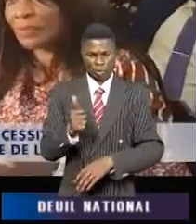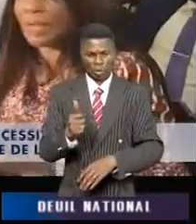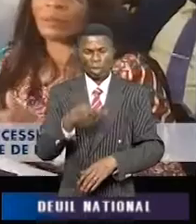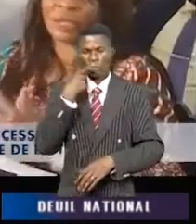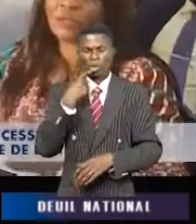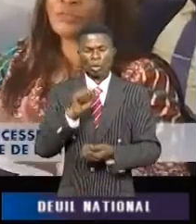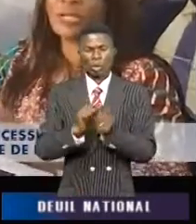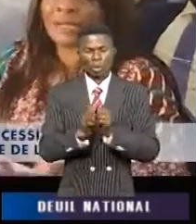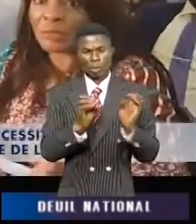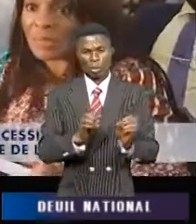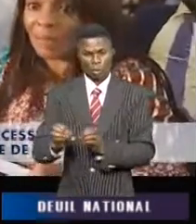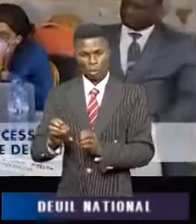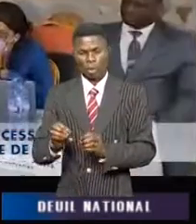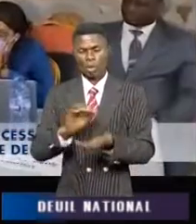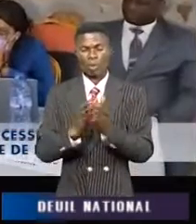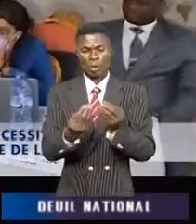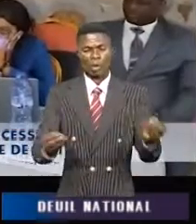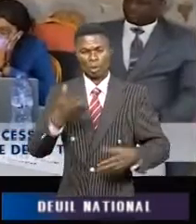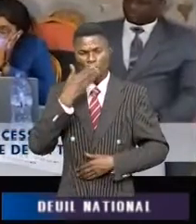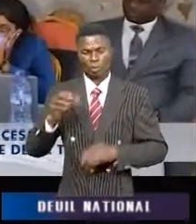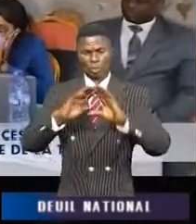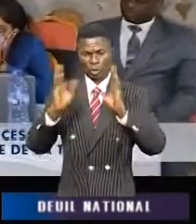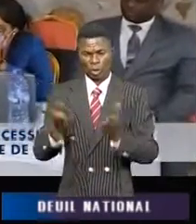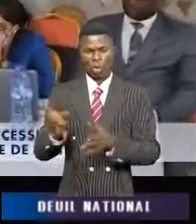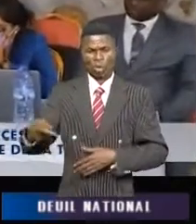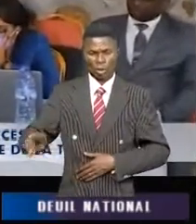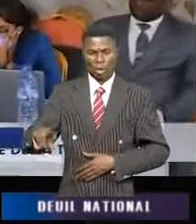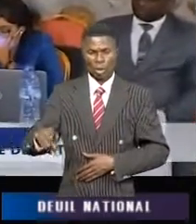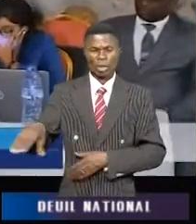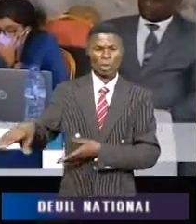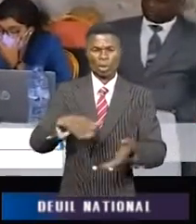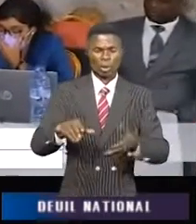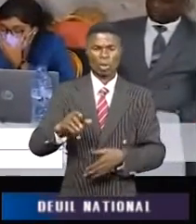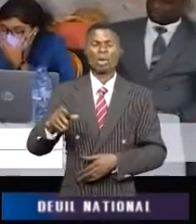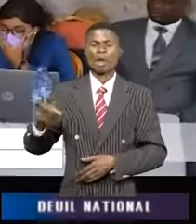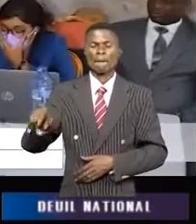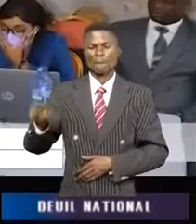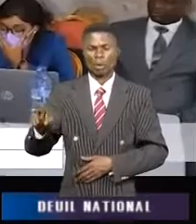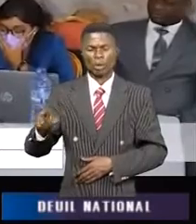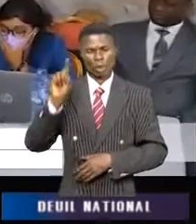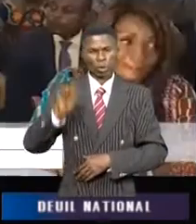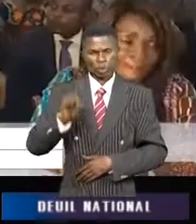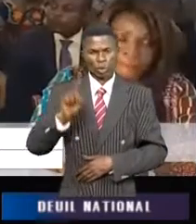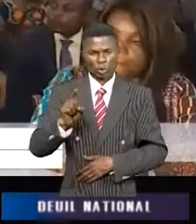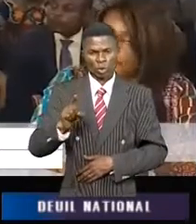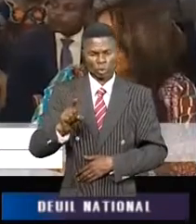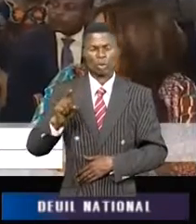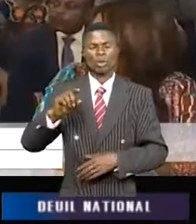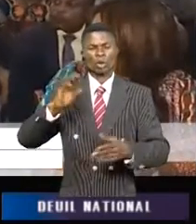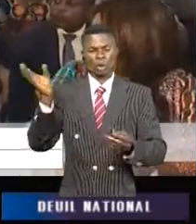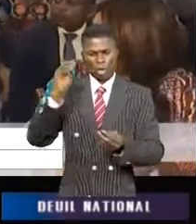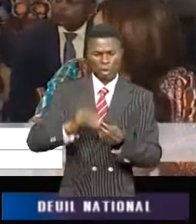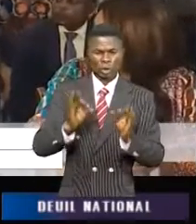bonne gouvernance, on voit les résultats. La commission provinciale routière de la Tchopo est appelée à la